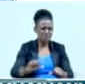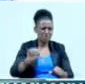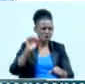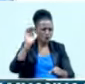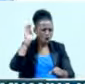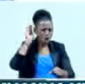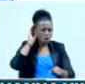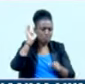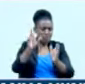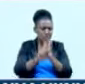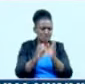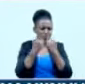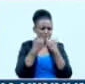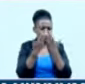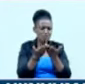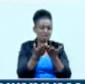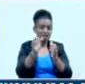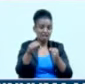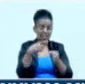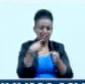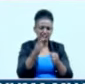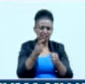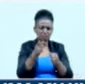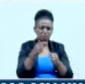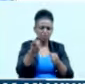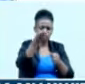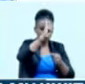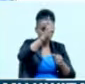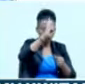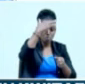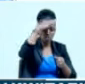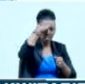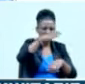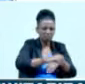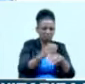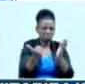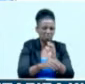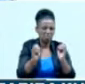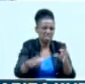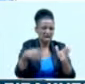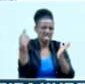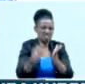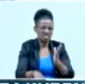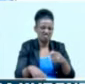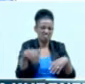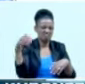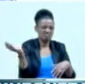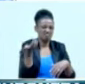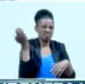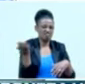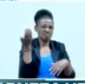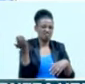amabwiriza ndetse n'amategeko, bakavuga ati reka nkore bitemewe kabone niyo polisi yamfata cyangwa niyo nacibwa amande cyangwa niyo nafatirwa ibindi